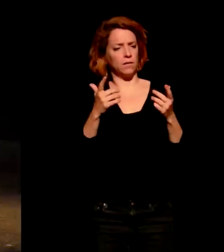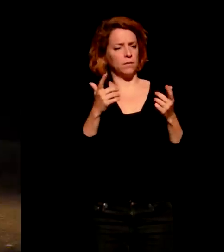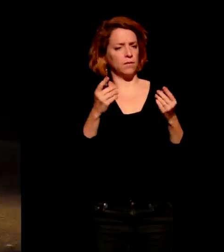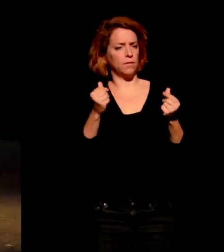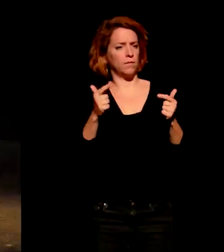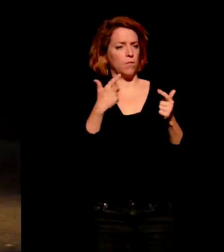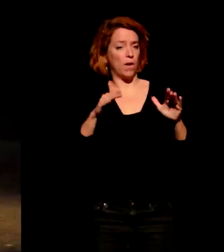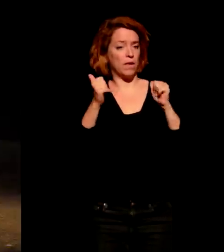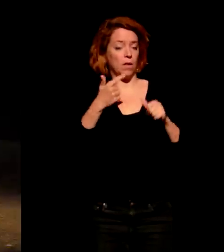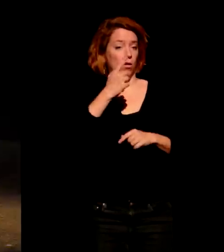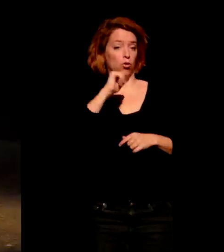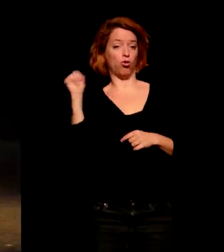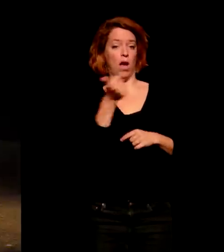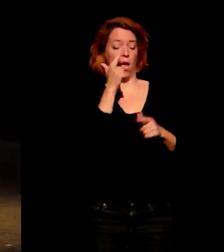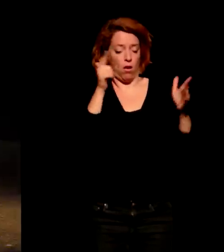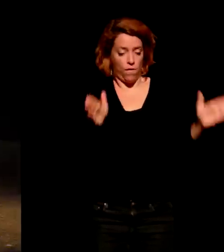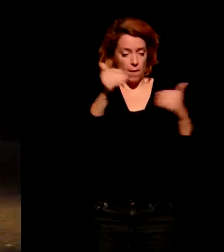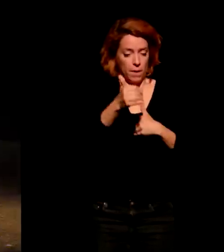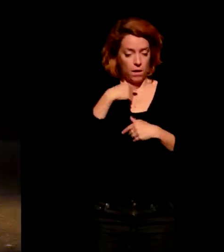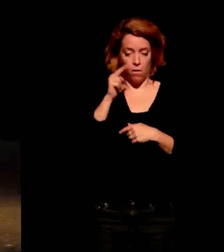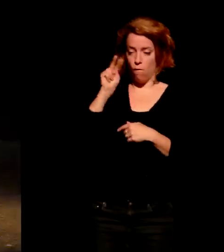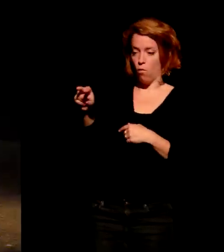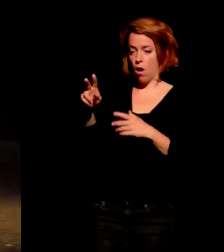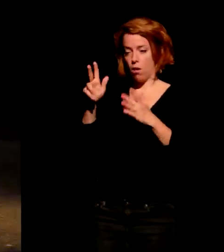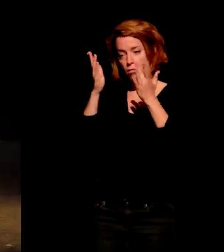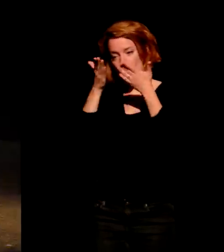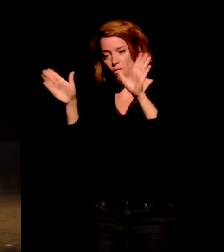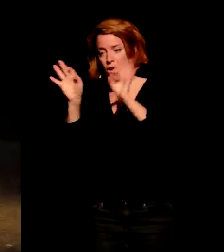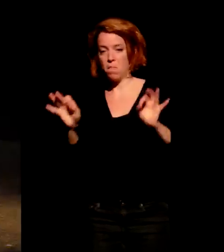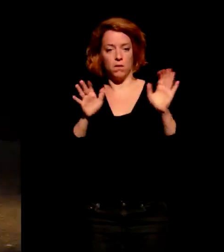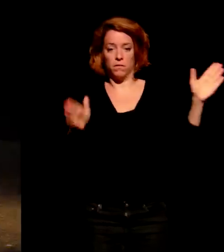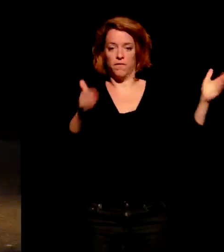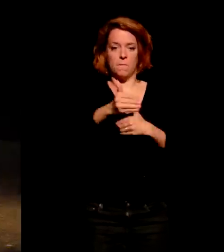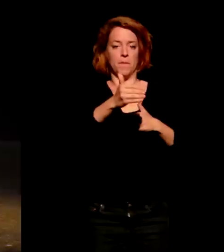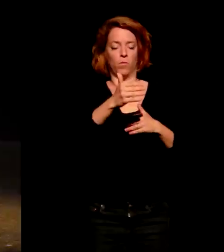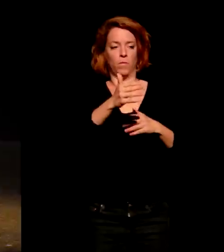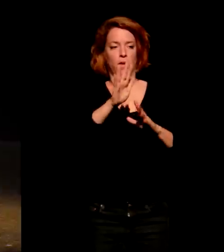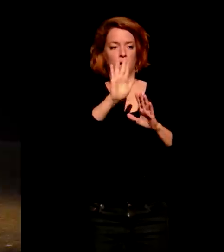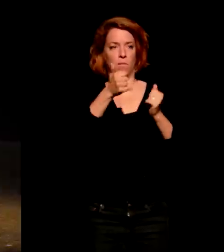est enfermé dans ce truc-là. Et donc, j'y reviendrai.